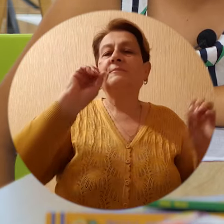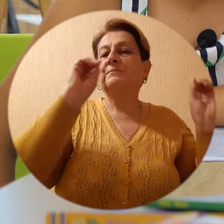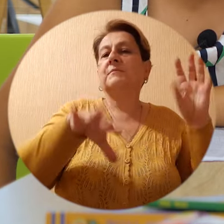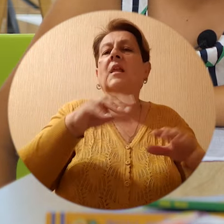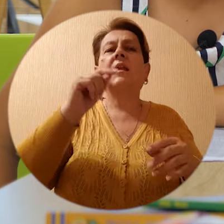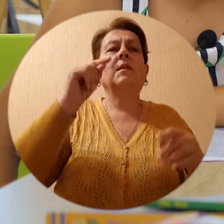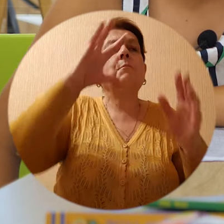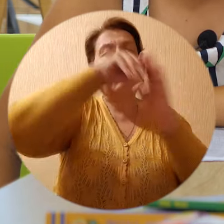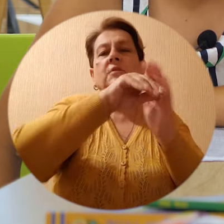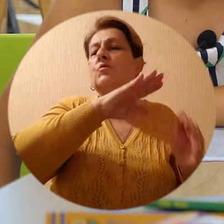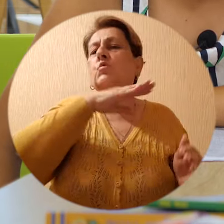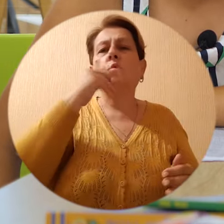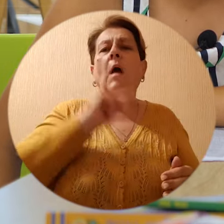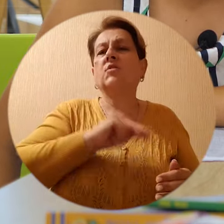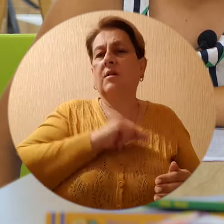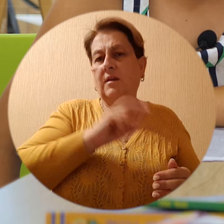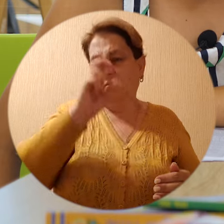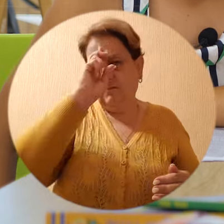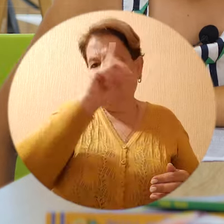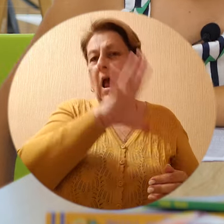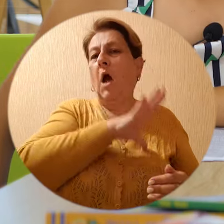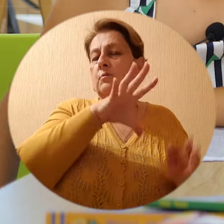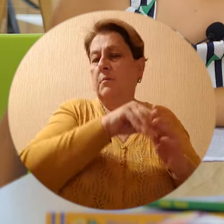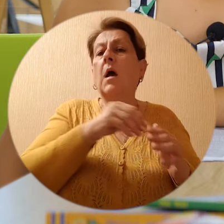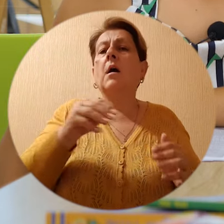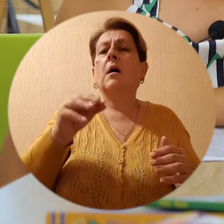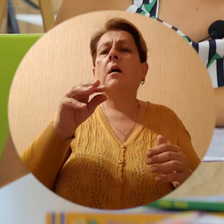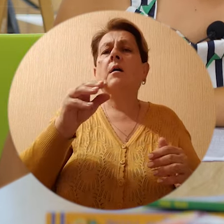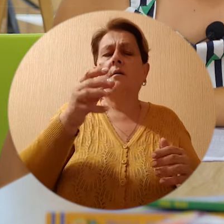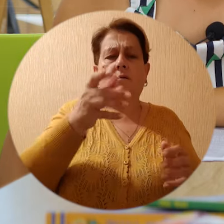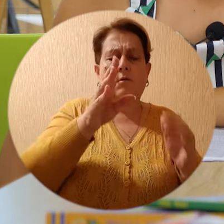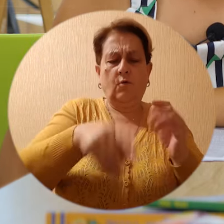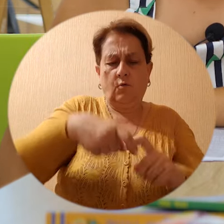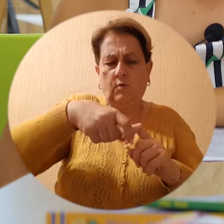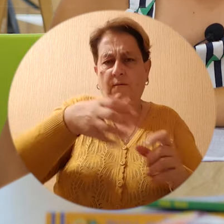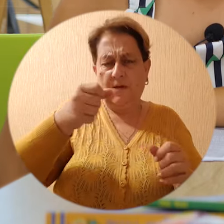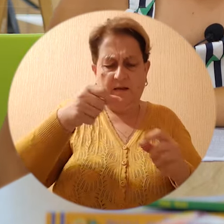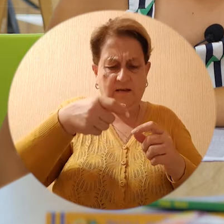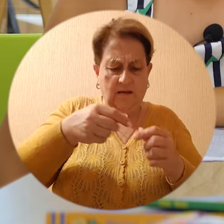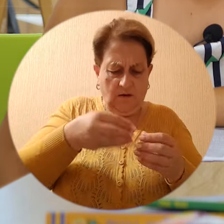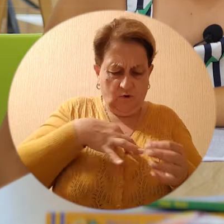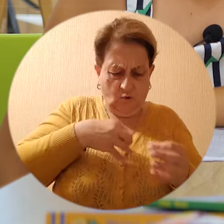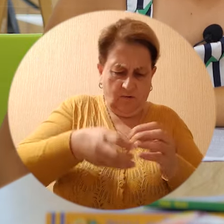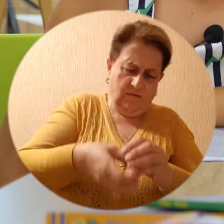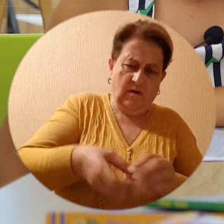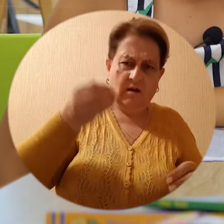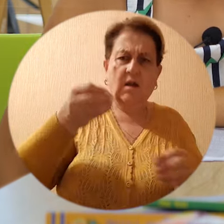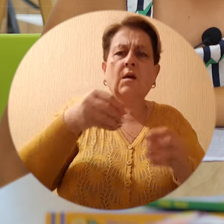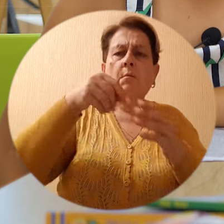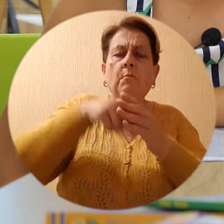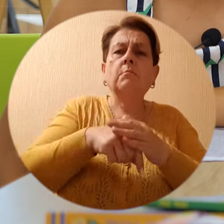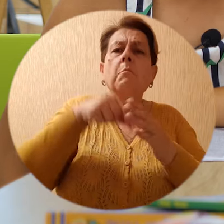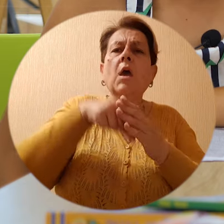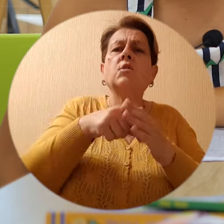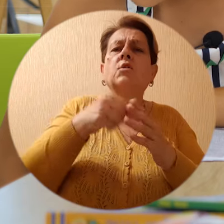նրա տնտեսությունում աշխատել չէին ուզում։ Մաթեյը կոտը վերցրեց, ծակը խցկած փալասը հանեց,